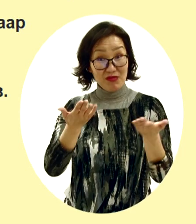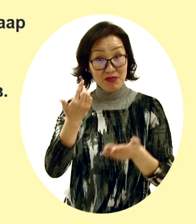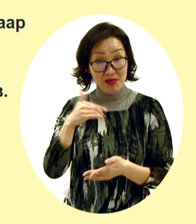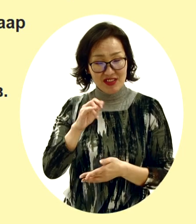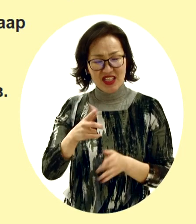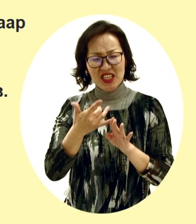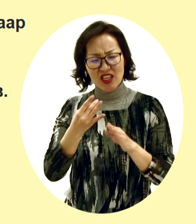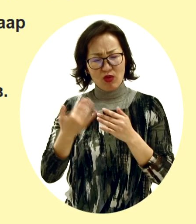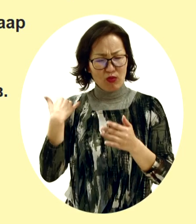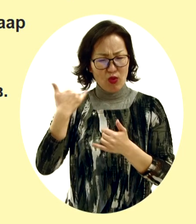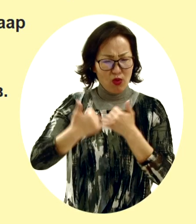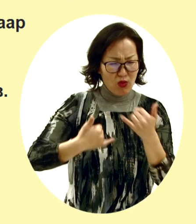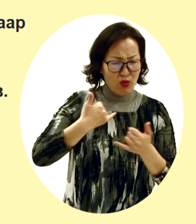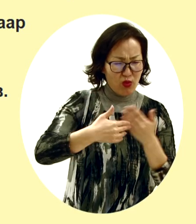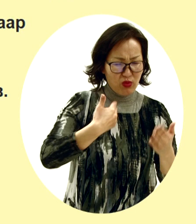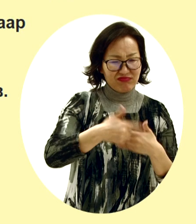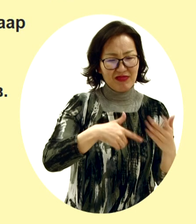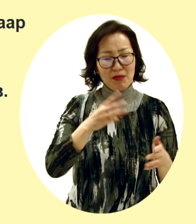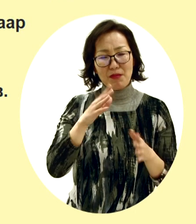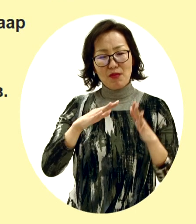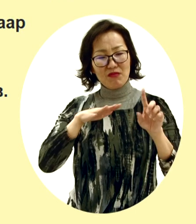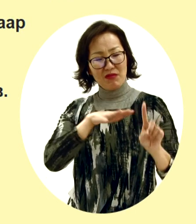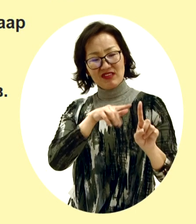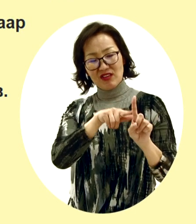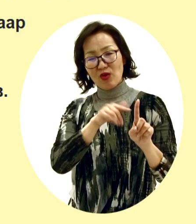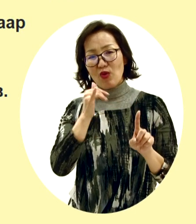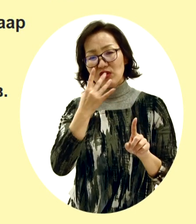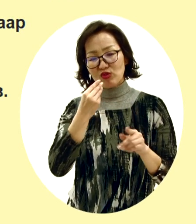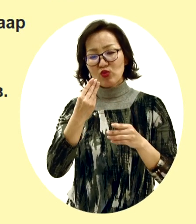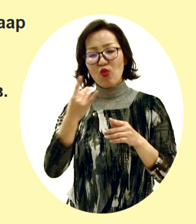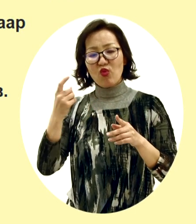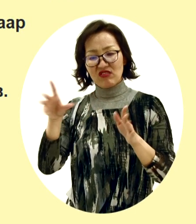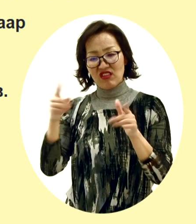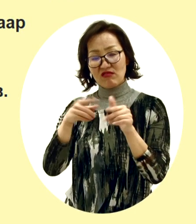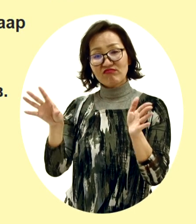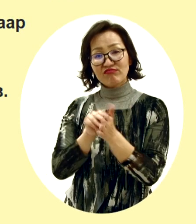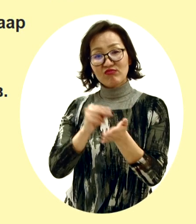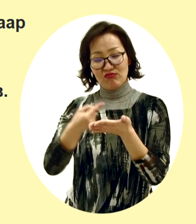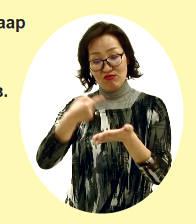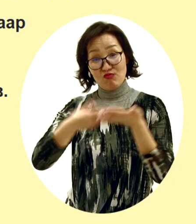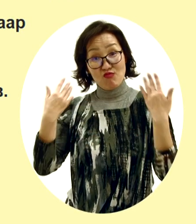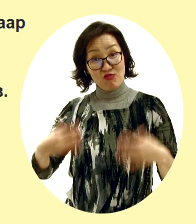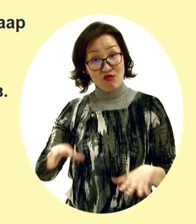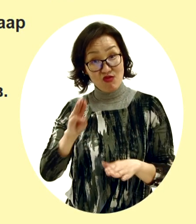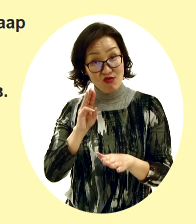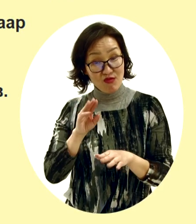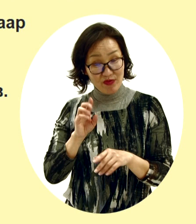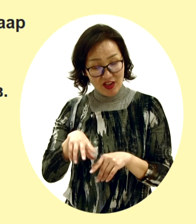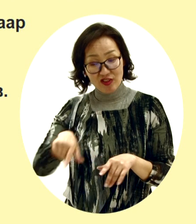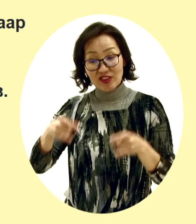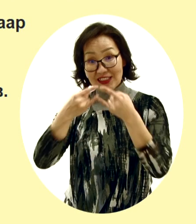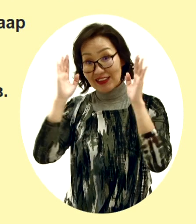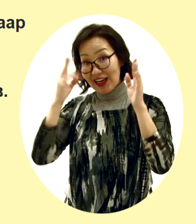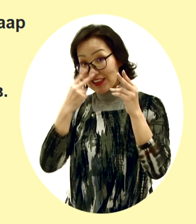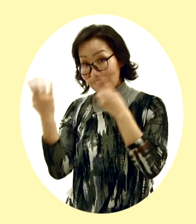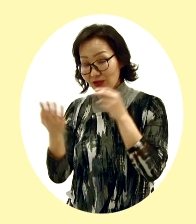бөгөөд грекийн үе үеийн уран илтгэгчдийн манлайн гэж түүхэнд бичигдчихэ. За тэгвэл бүгдээрээ дэлгэцэнд